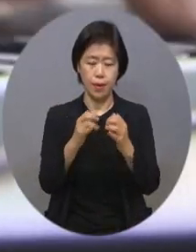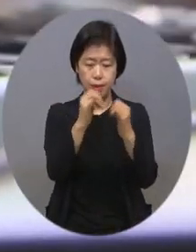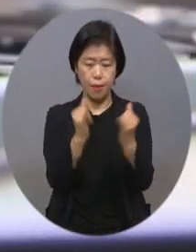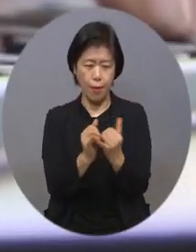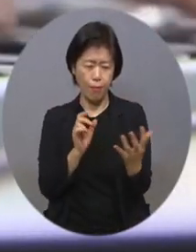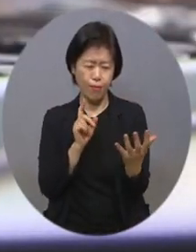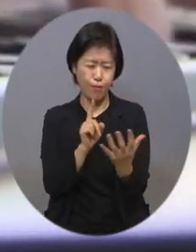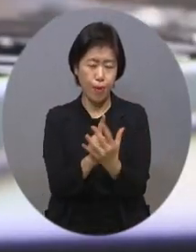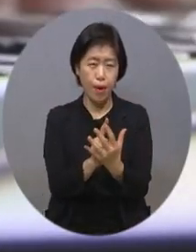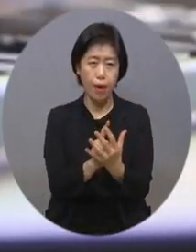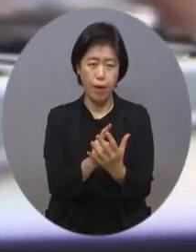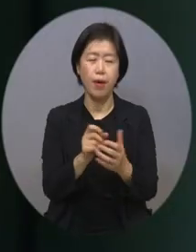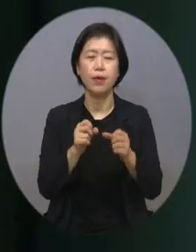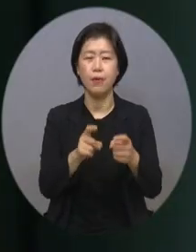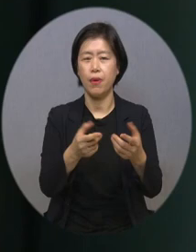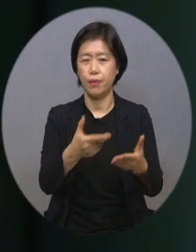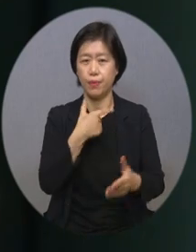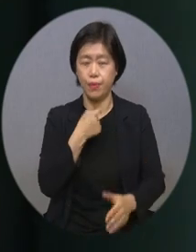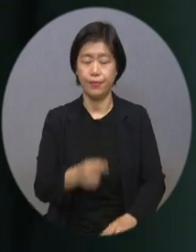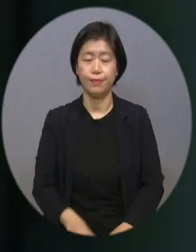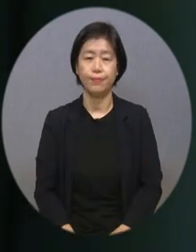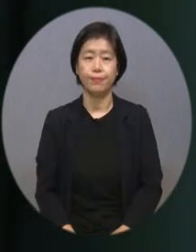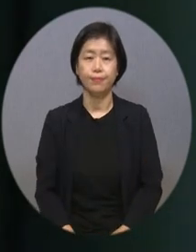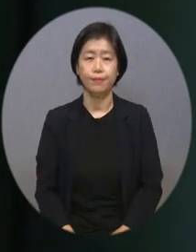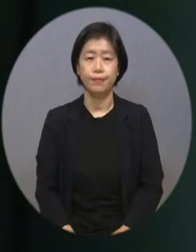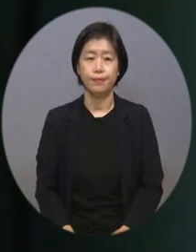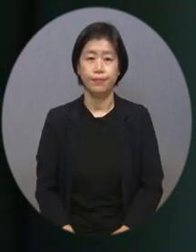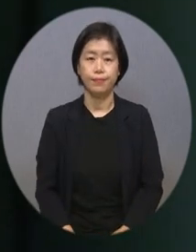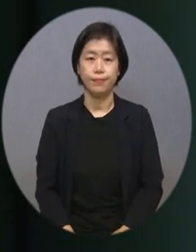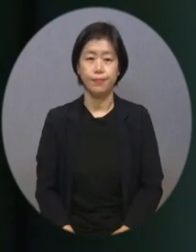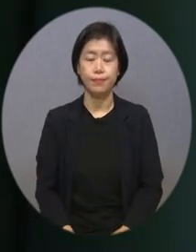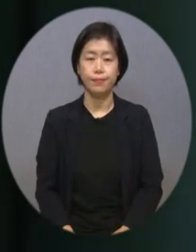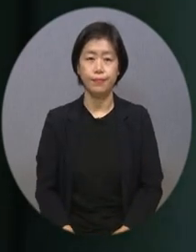뜻을 전했습니다 복지 tv 뉴스 버섯 용입니다